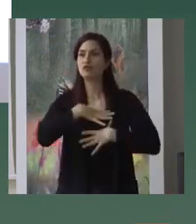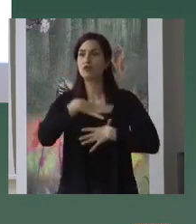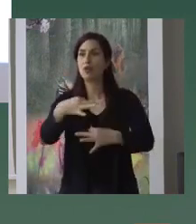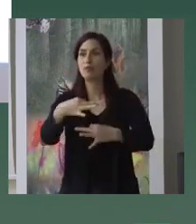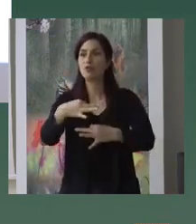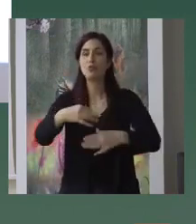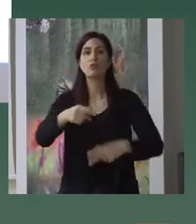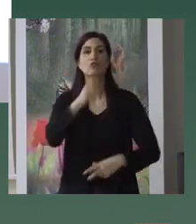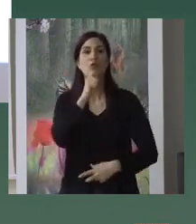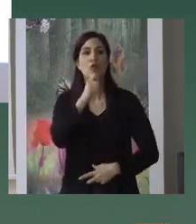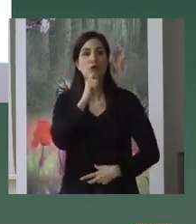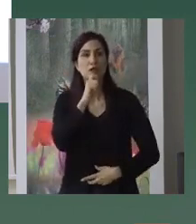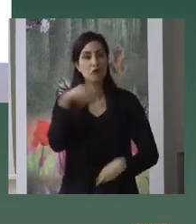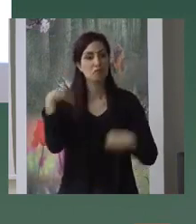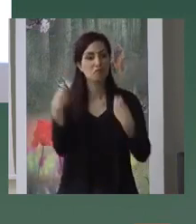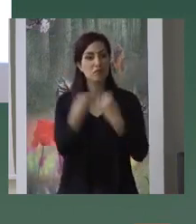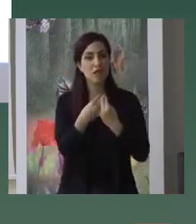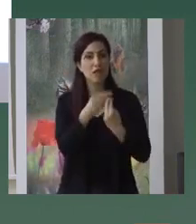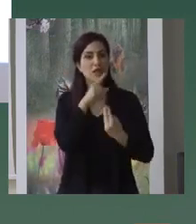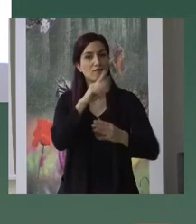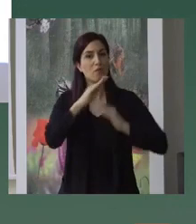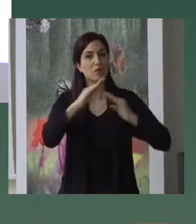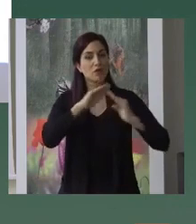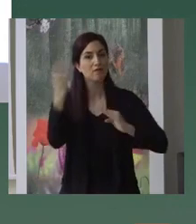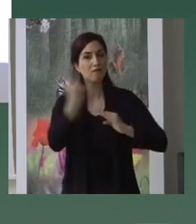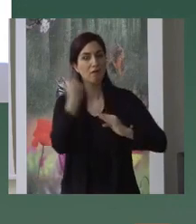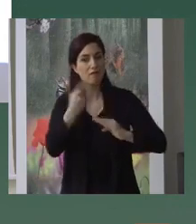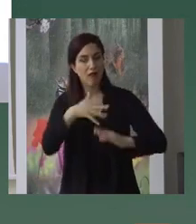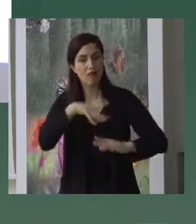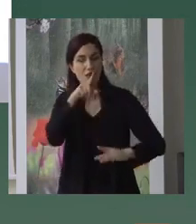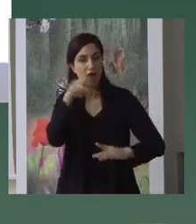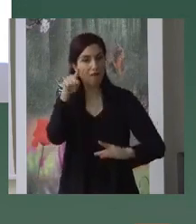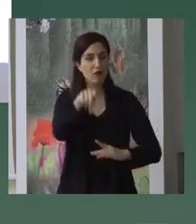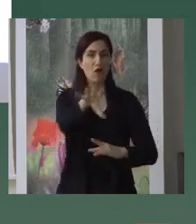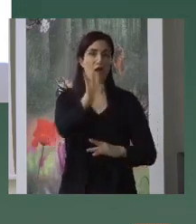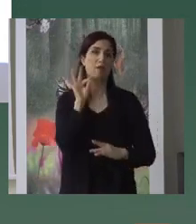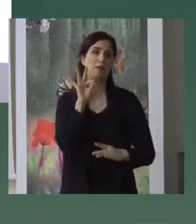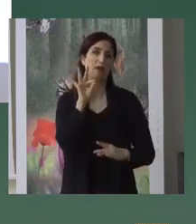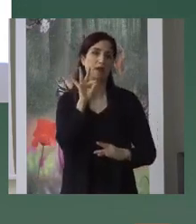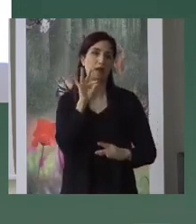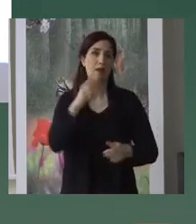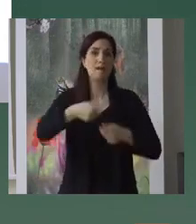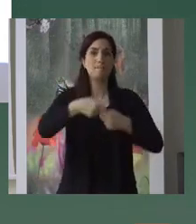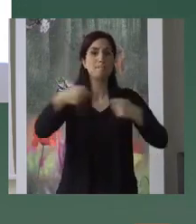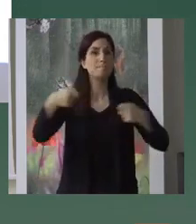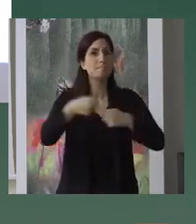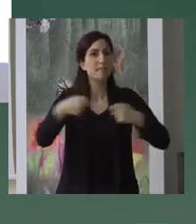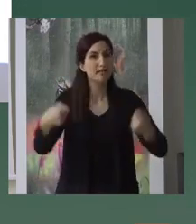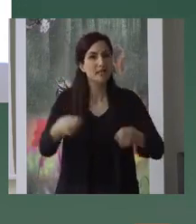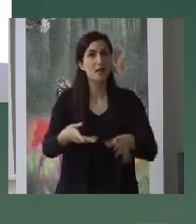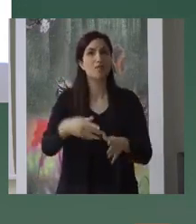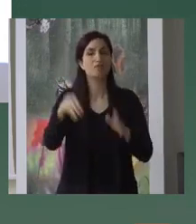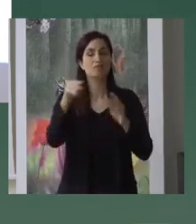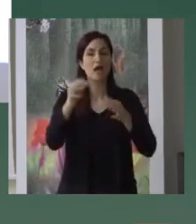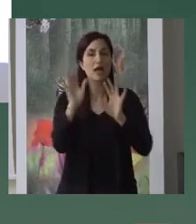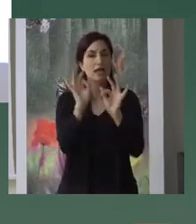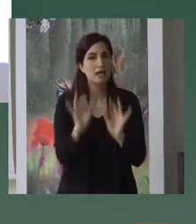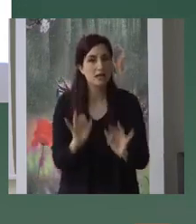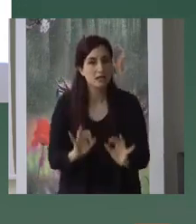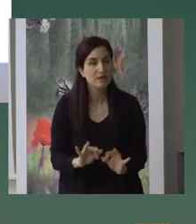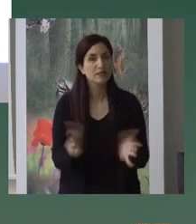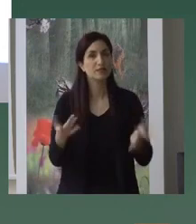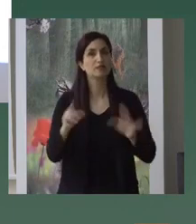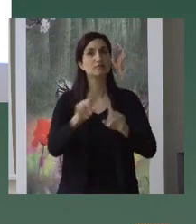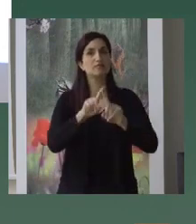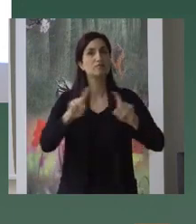χώρους, έχει τη γνώση και τη διάθεση να υποστηρίξει τα μέτρα που χρειάζεται να ληφθούν, τα οποία σίγουρα αν θέλουμε να πετύχουμε το στόχο μας,